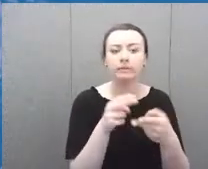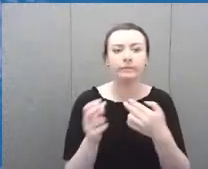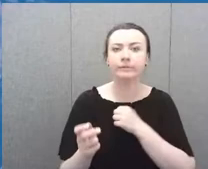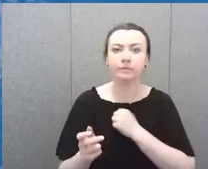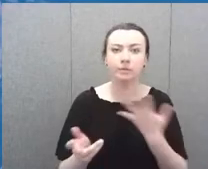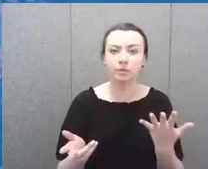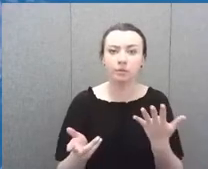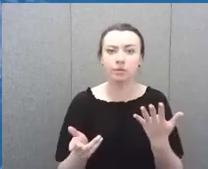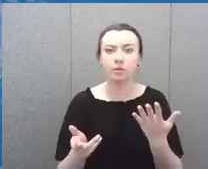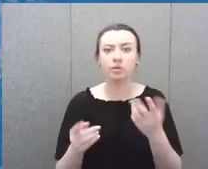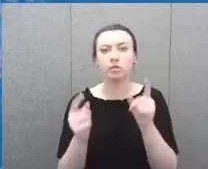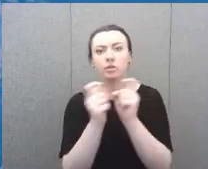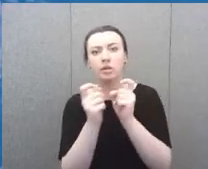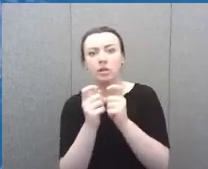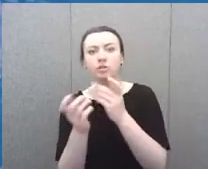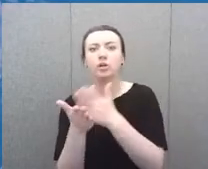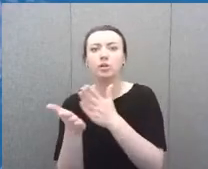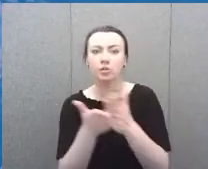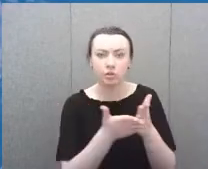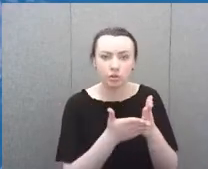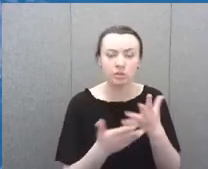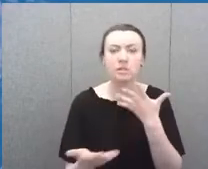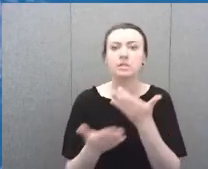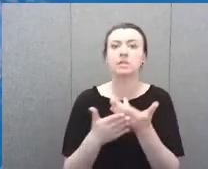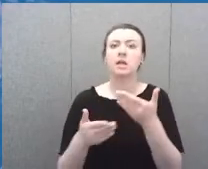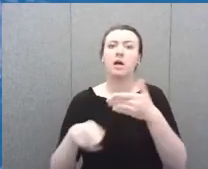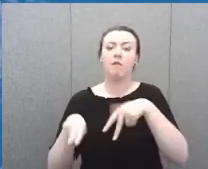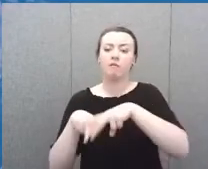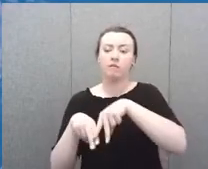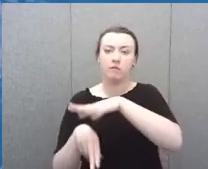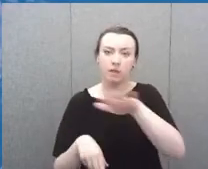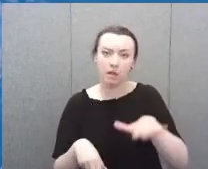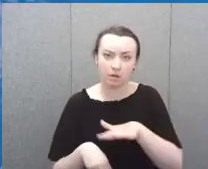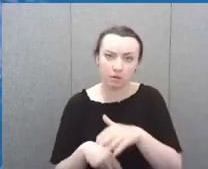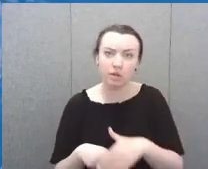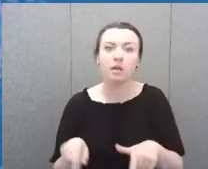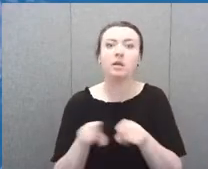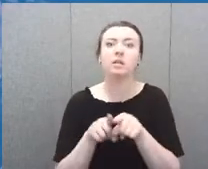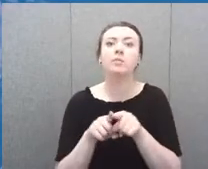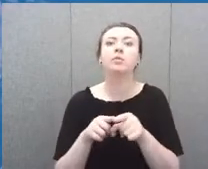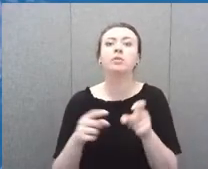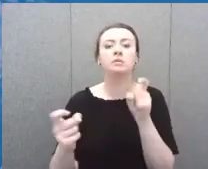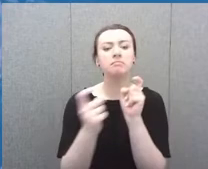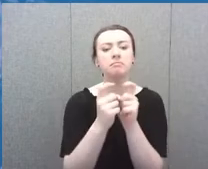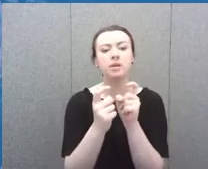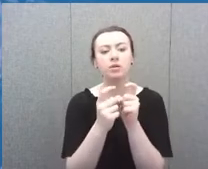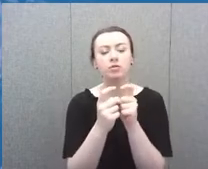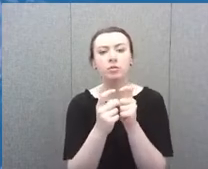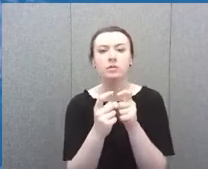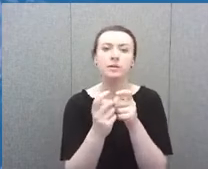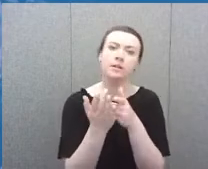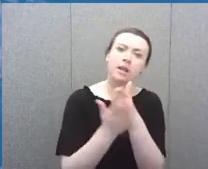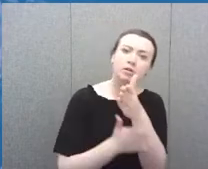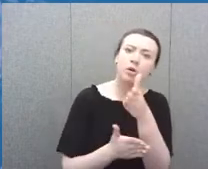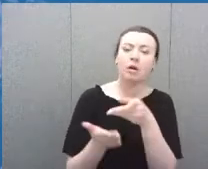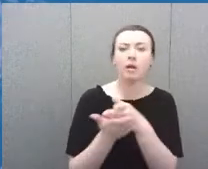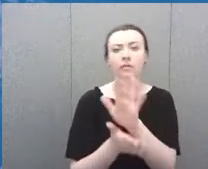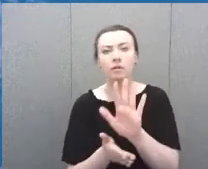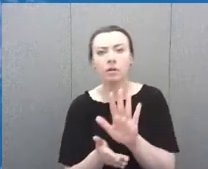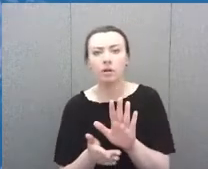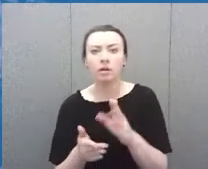разных территориях, в которых находятся российские вооруженные силы напрямую или косвенно.